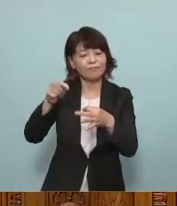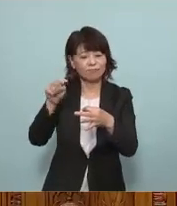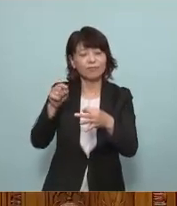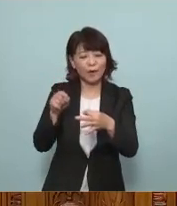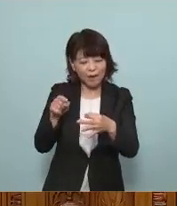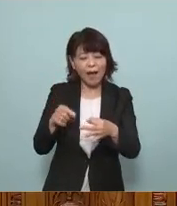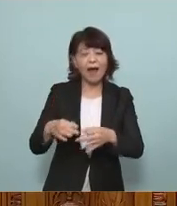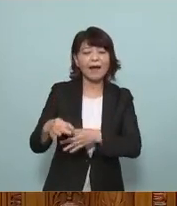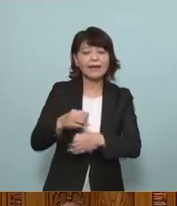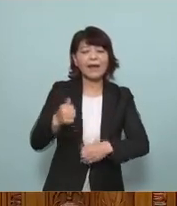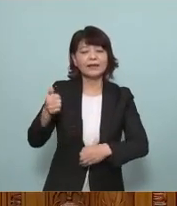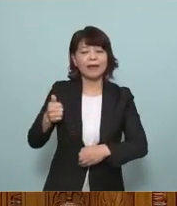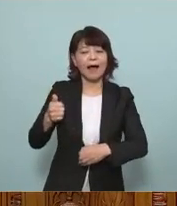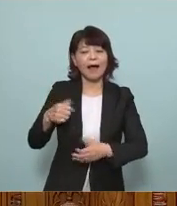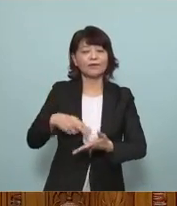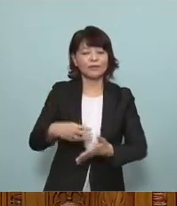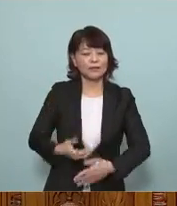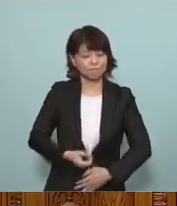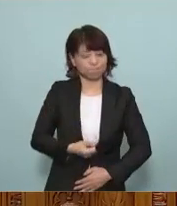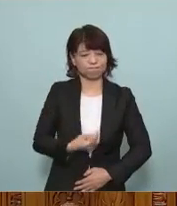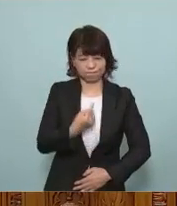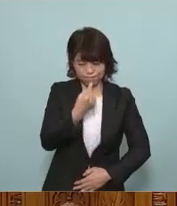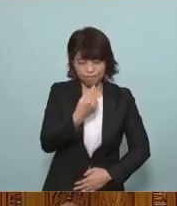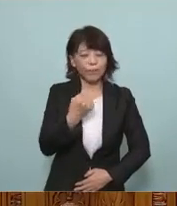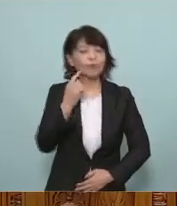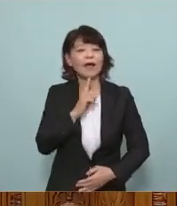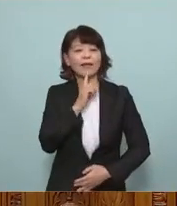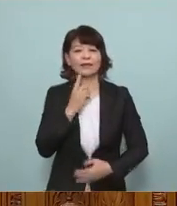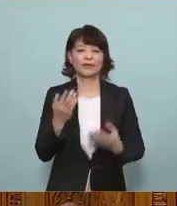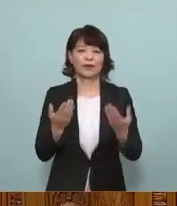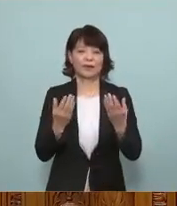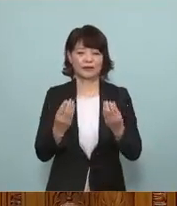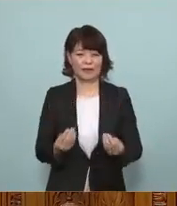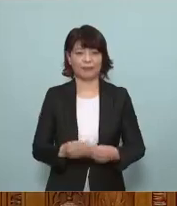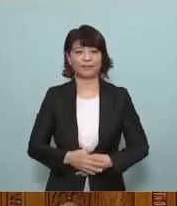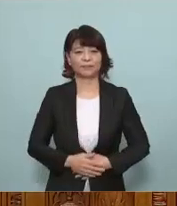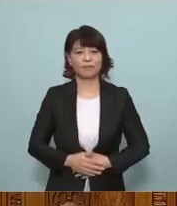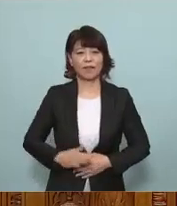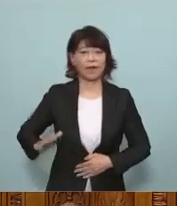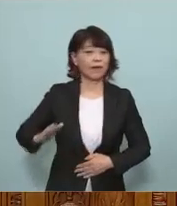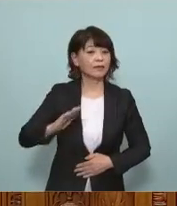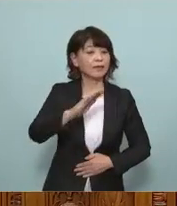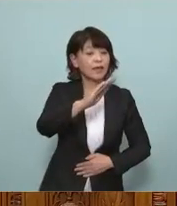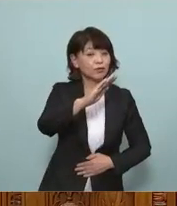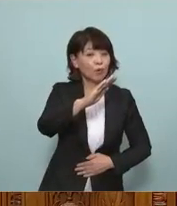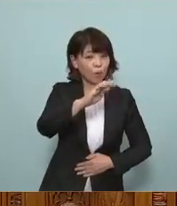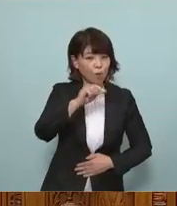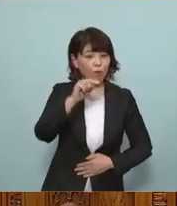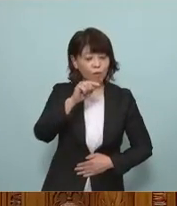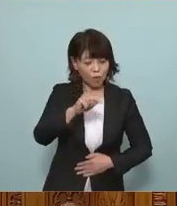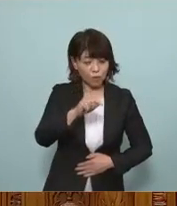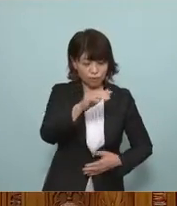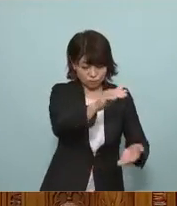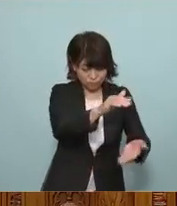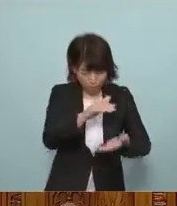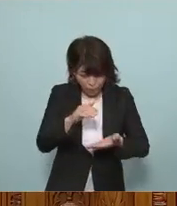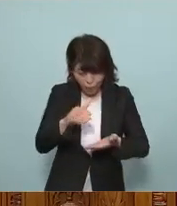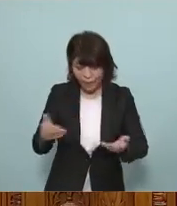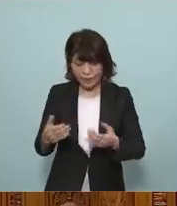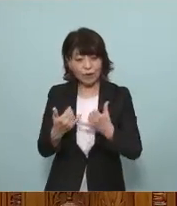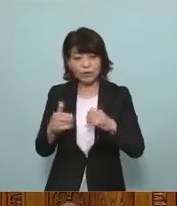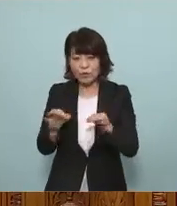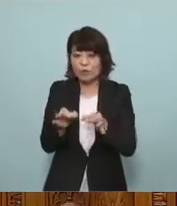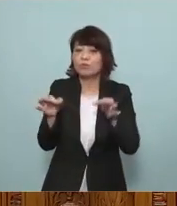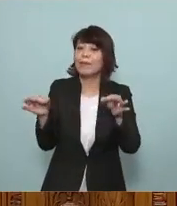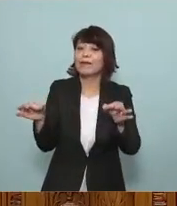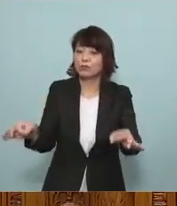ての信念だと力強く語ってくれました。成長の果実を従業員に分配する、そ